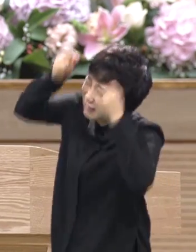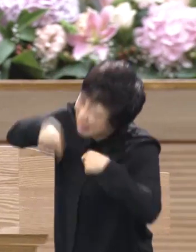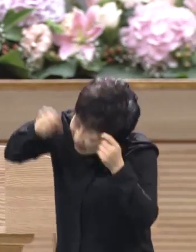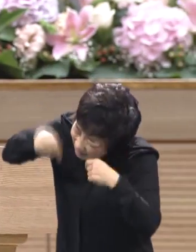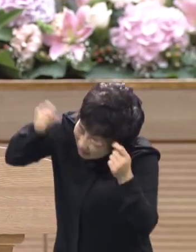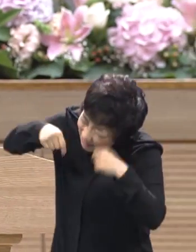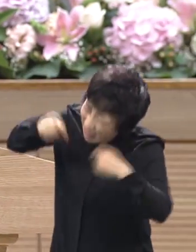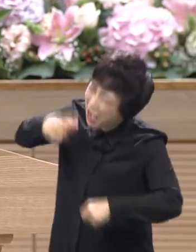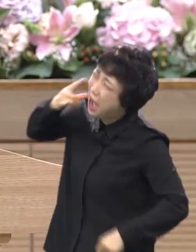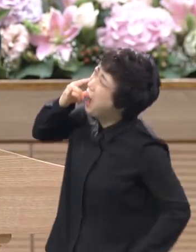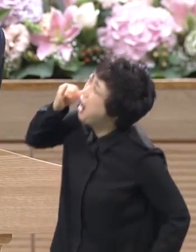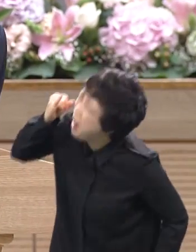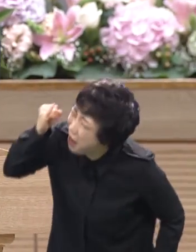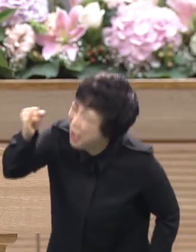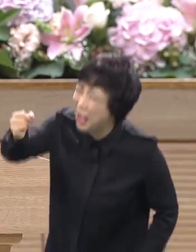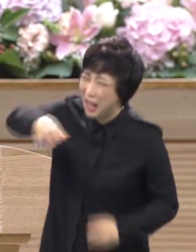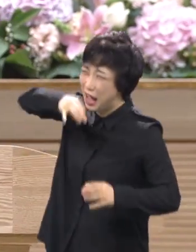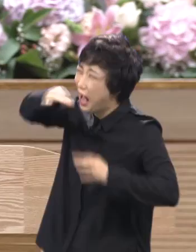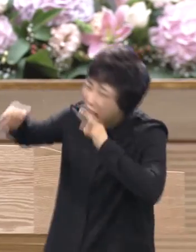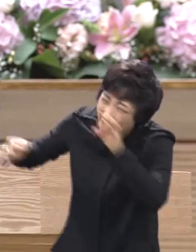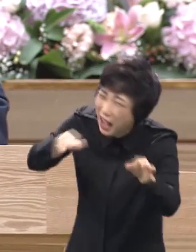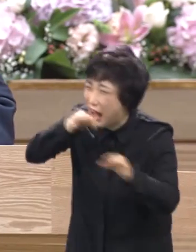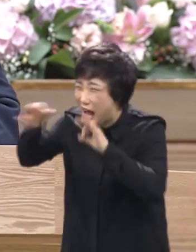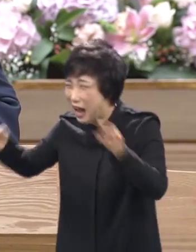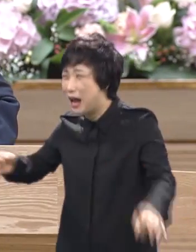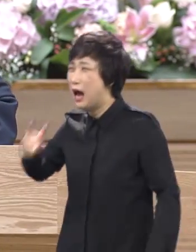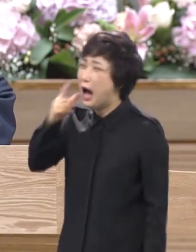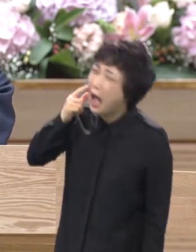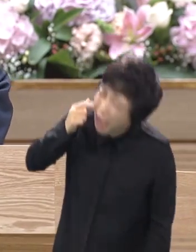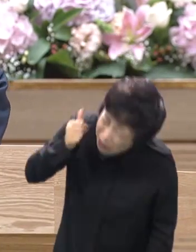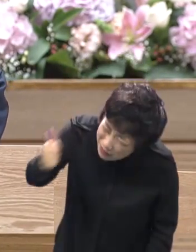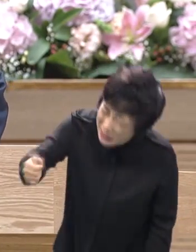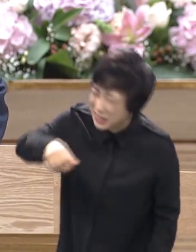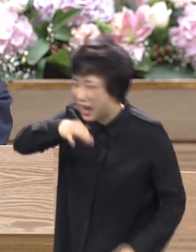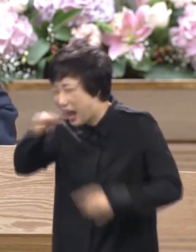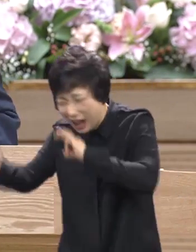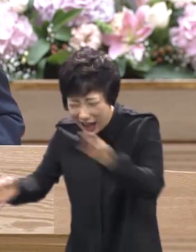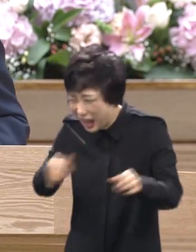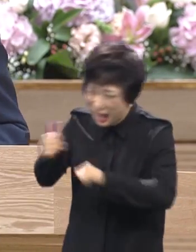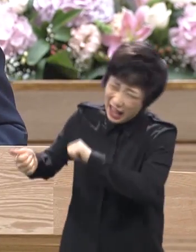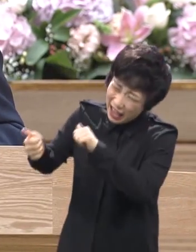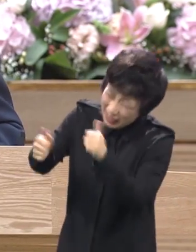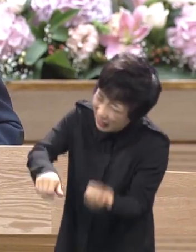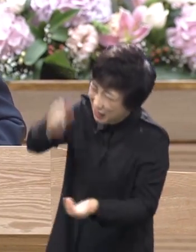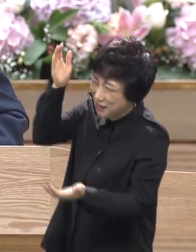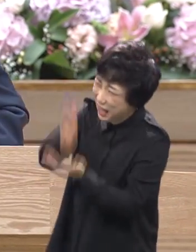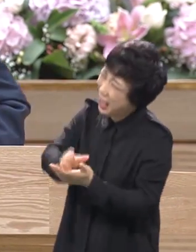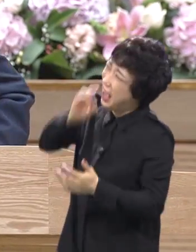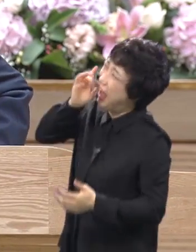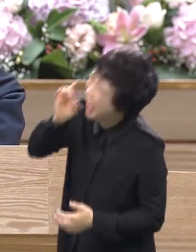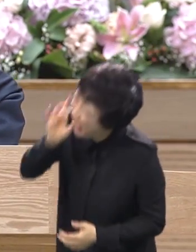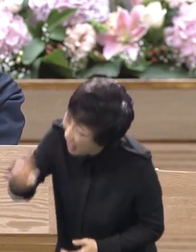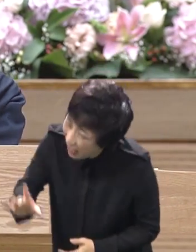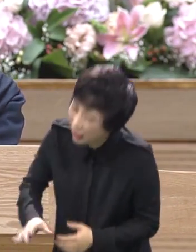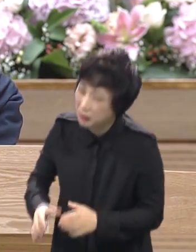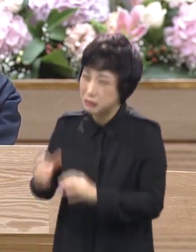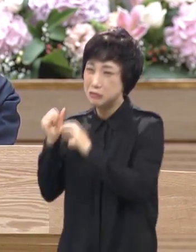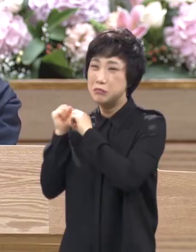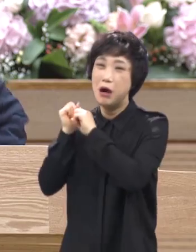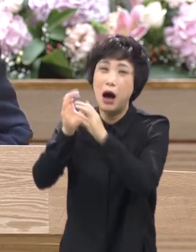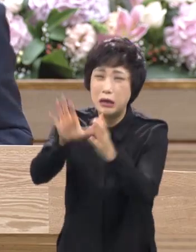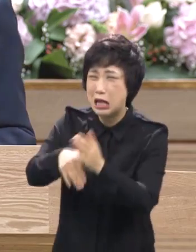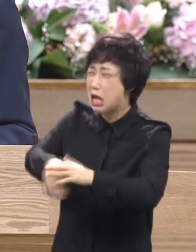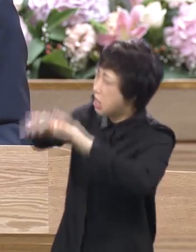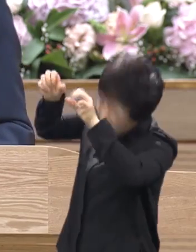어머니 안 돼요 상영하면 못 가요!